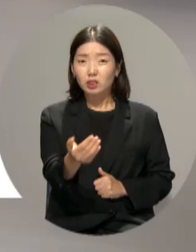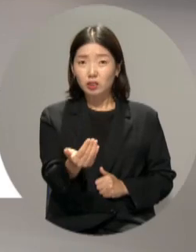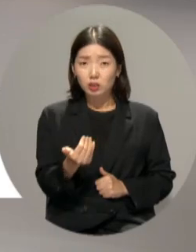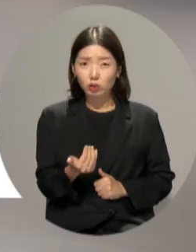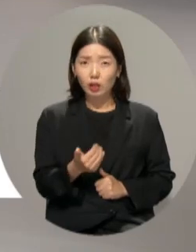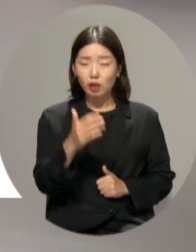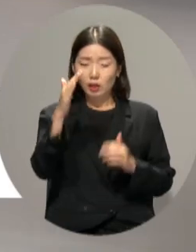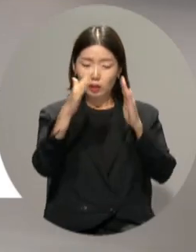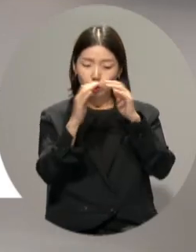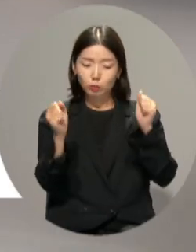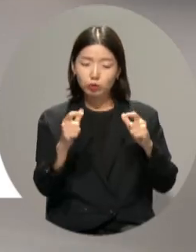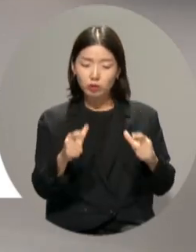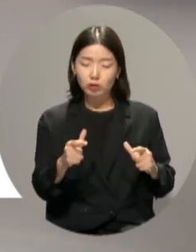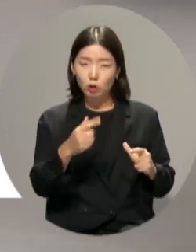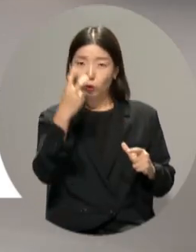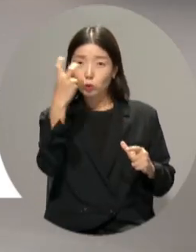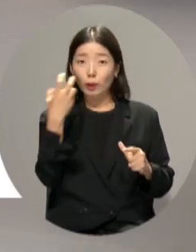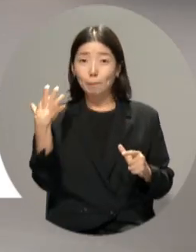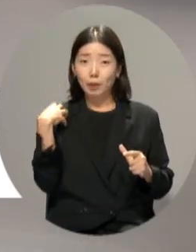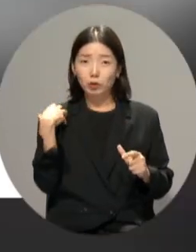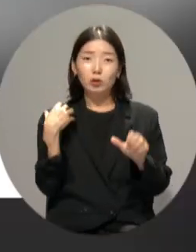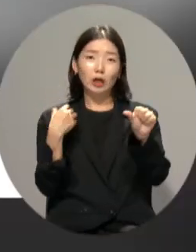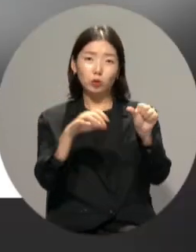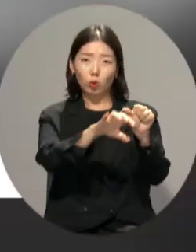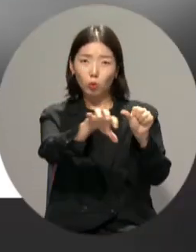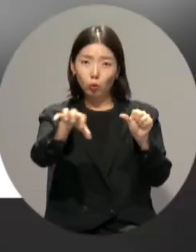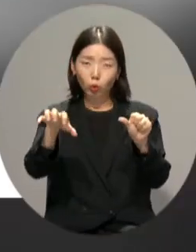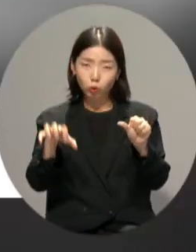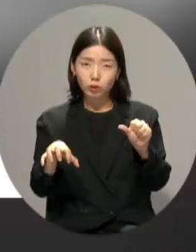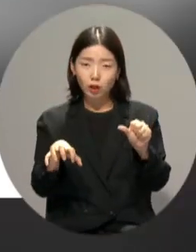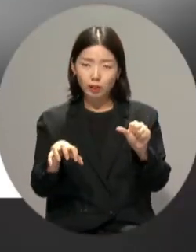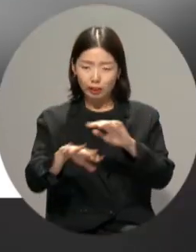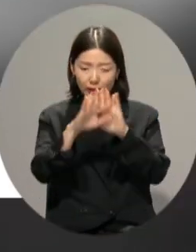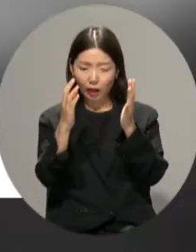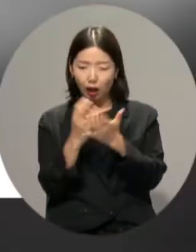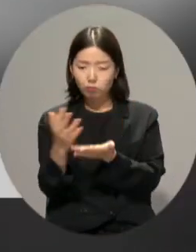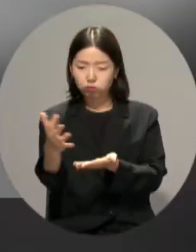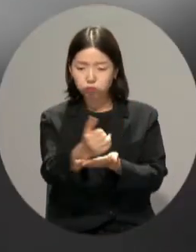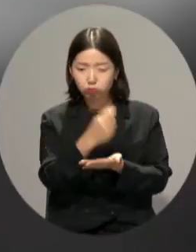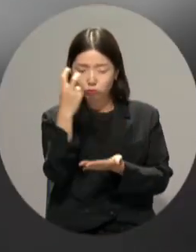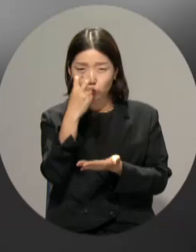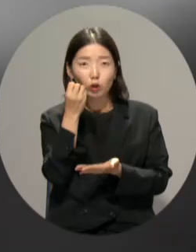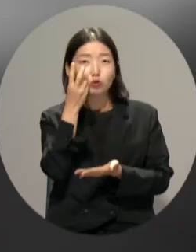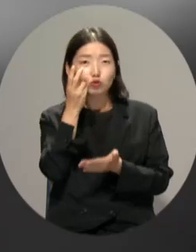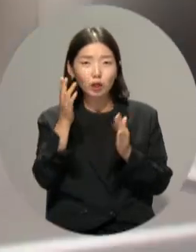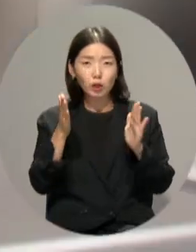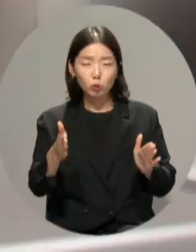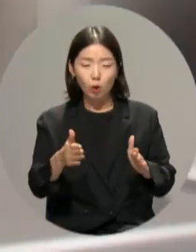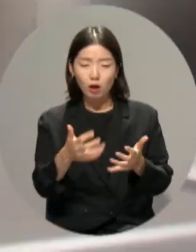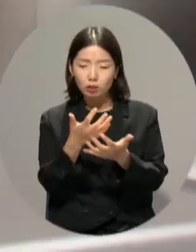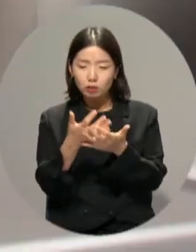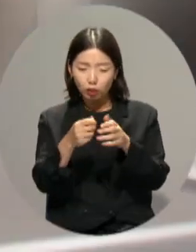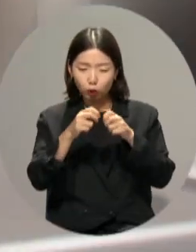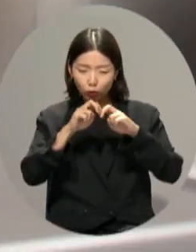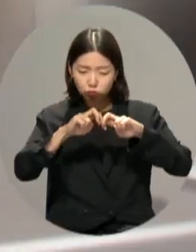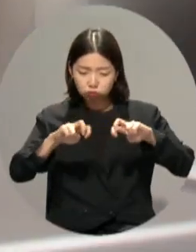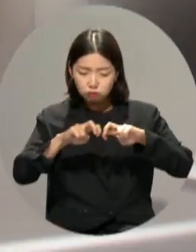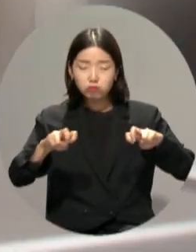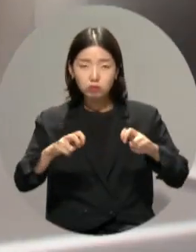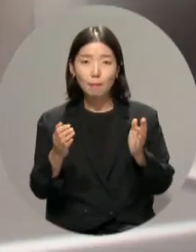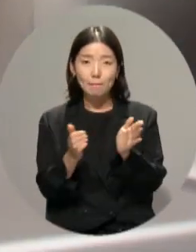전북지역 여론 조사를 담당했던 5곳에 여론조사 기관을 압수수색해 두 달여 가량 자료 분석을 한 것으로